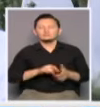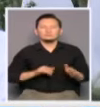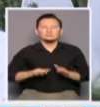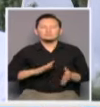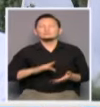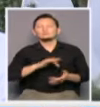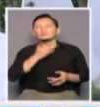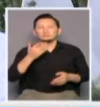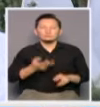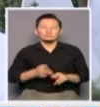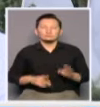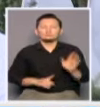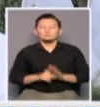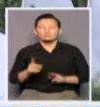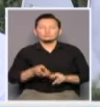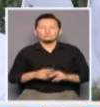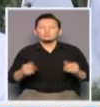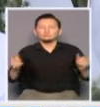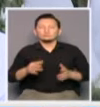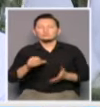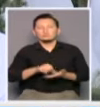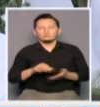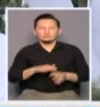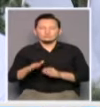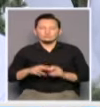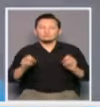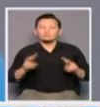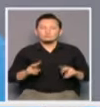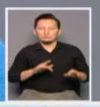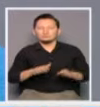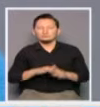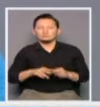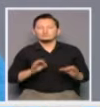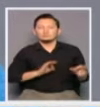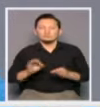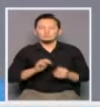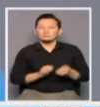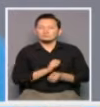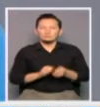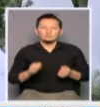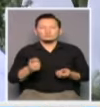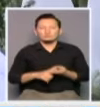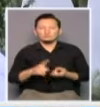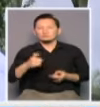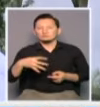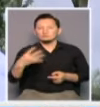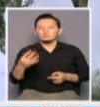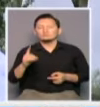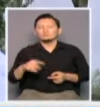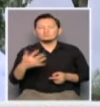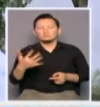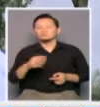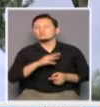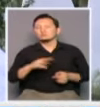предполагается начать намного раньше. Общая стоимость указанных работ в соответствии с проектно-сметной документацией составляет 144,5